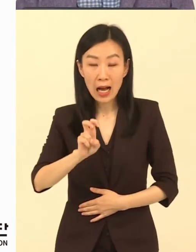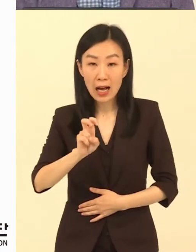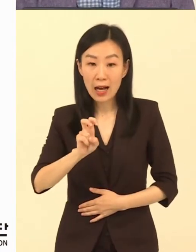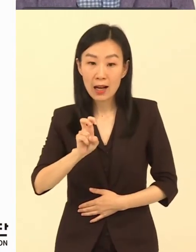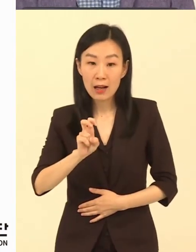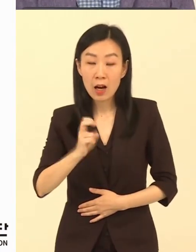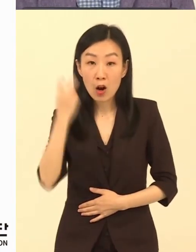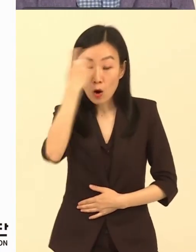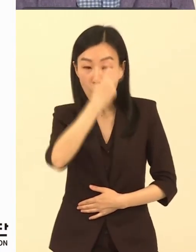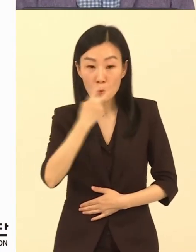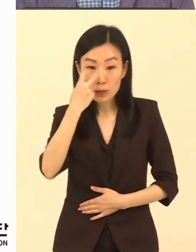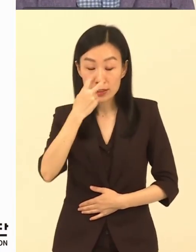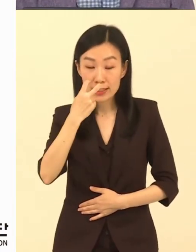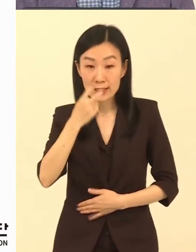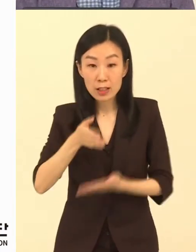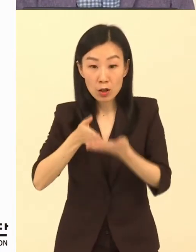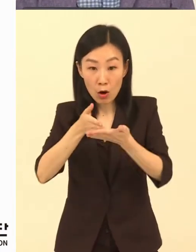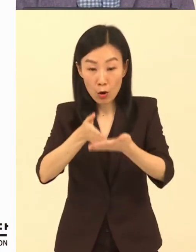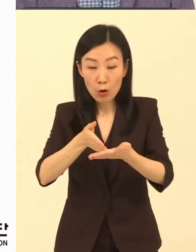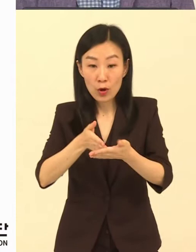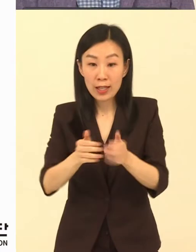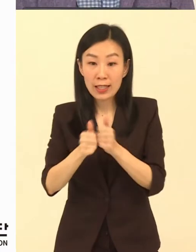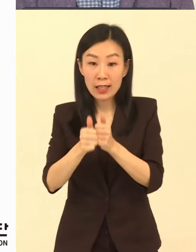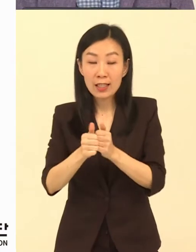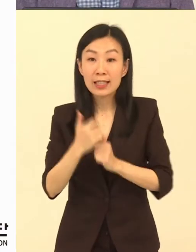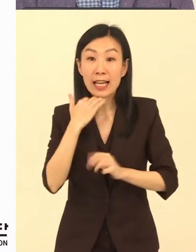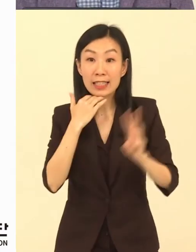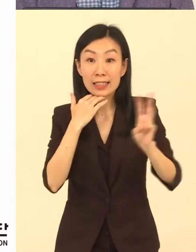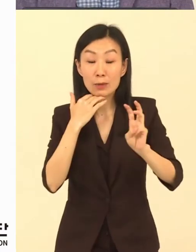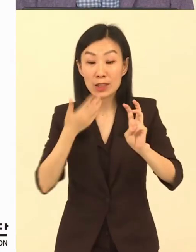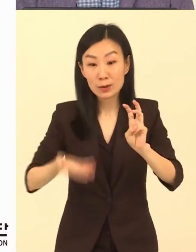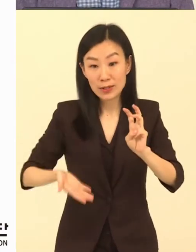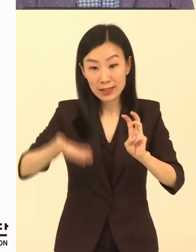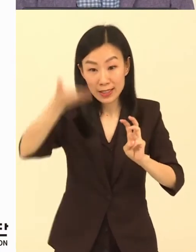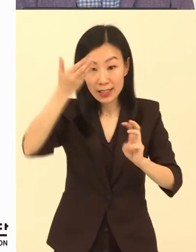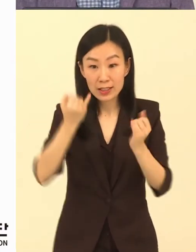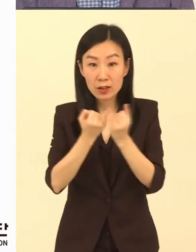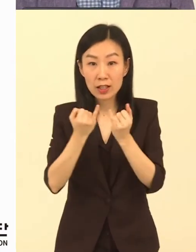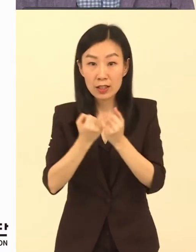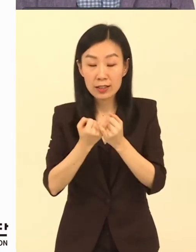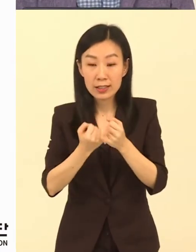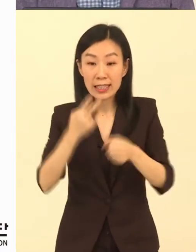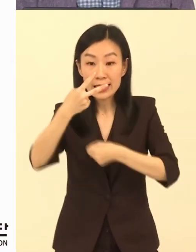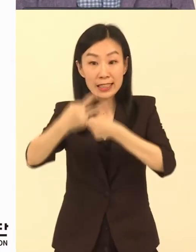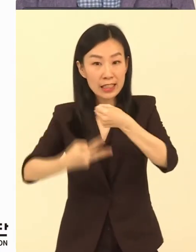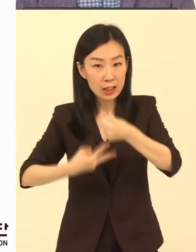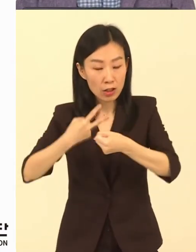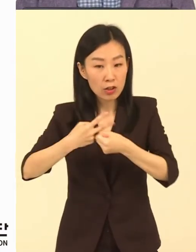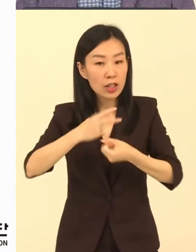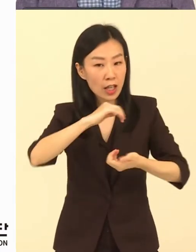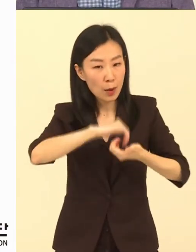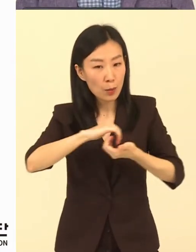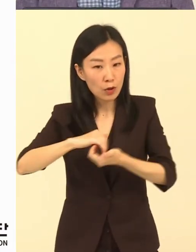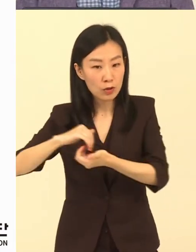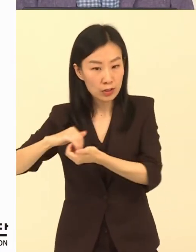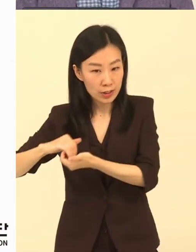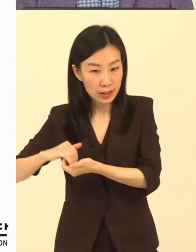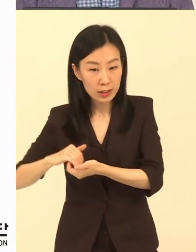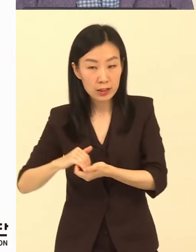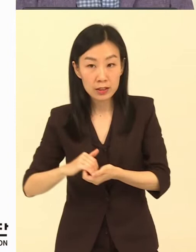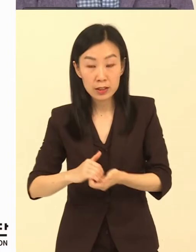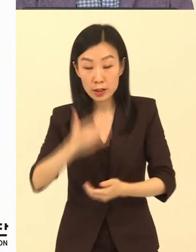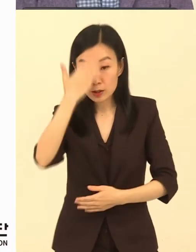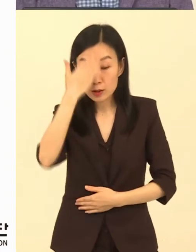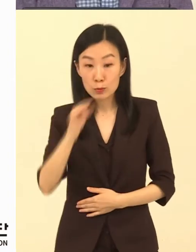국가암검진공고안에 따라 30세 이상 여성은 최소 2년에 한 번씩 자궁경부암 검진을 무료로 받을 수가